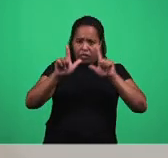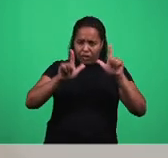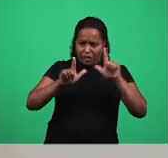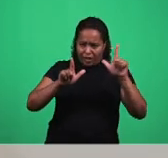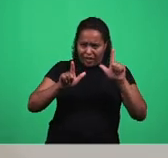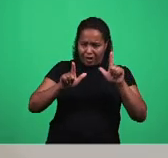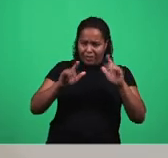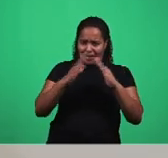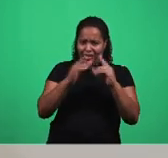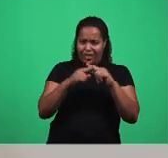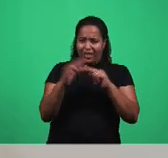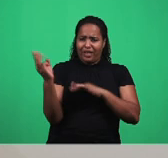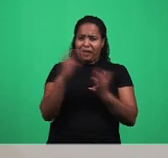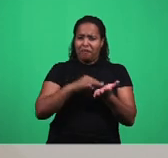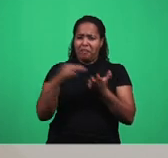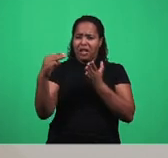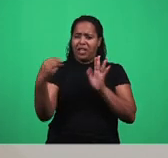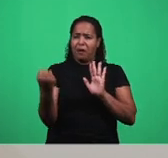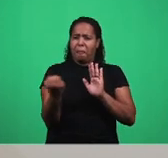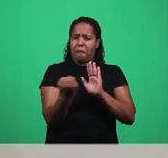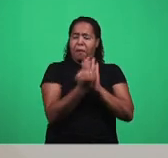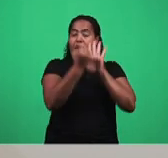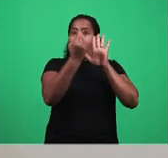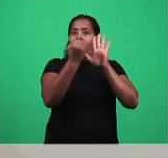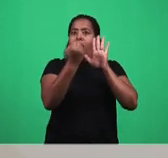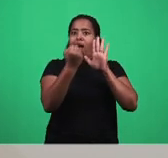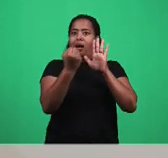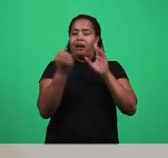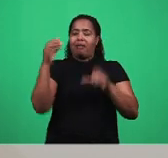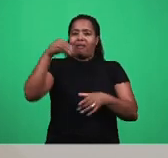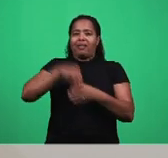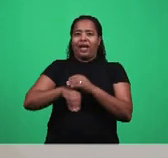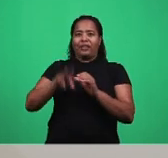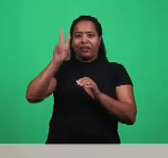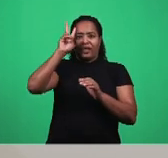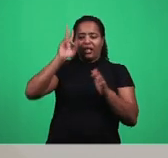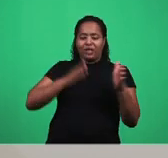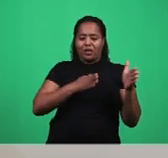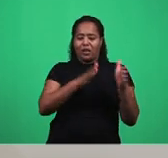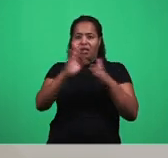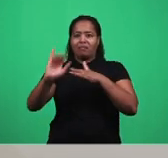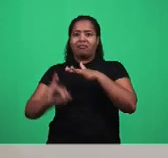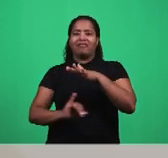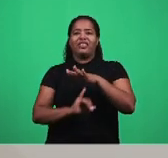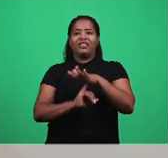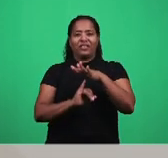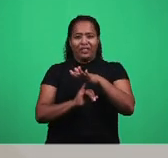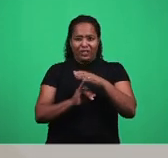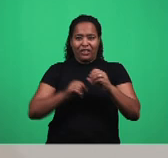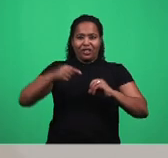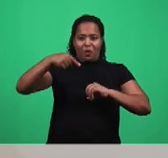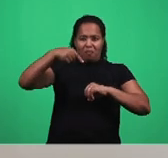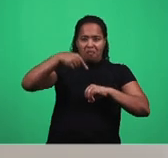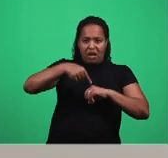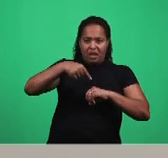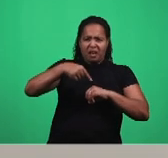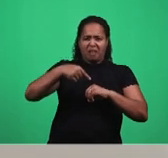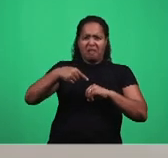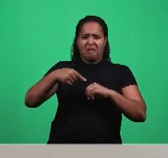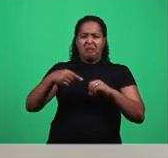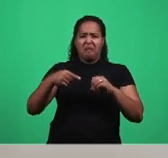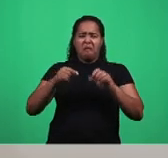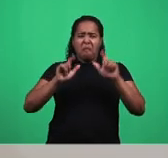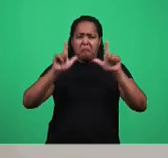La diffusion de la programmation de l'Église chrétienne Maranatha, pour nous, c'est une marque de l'histoire de cette institution. Une